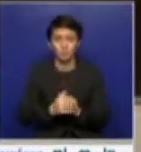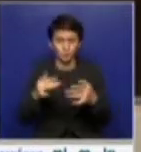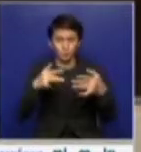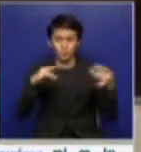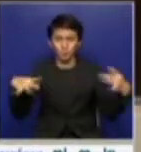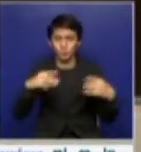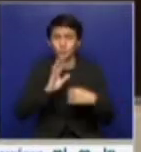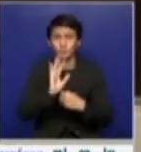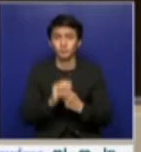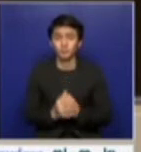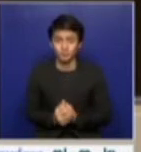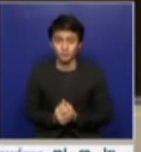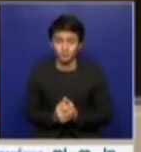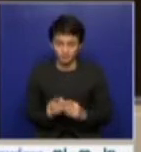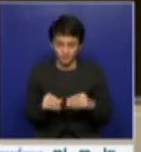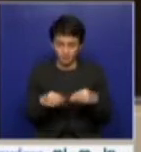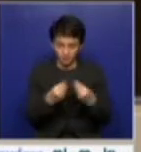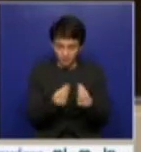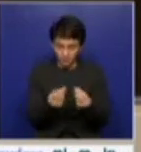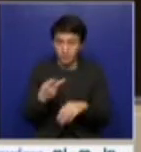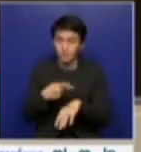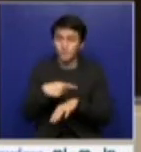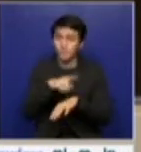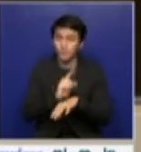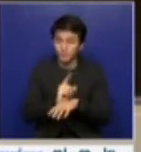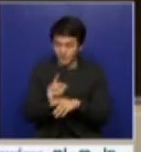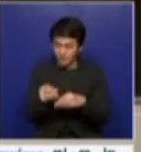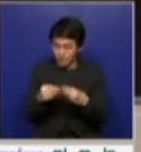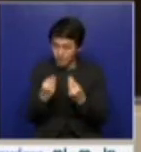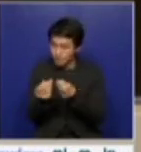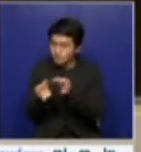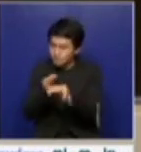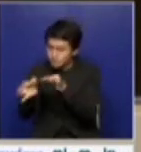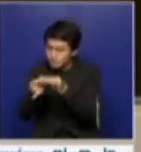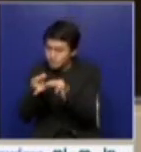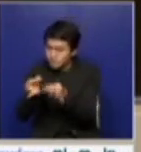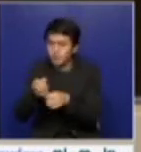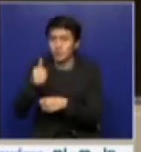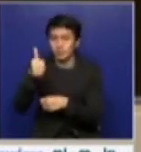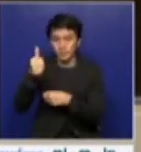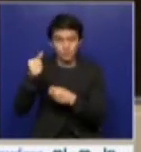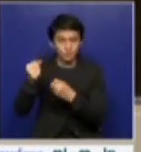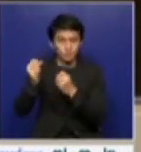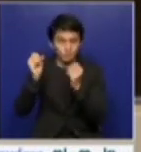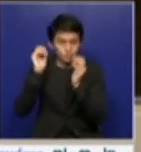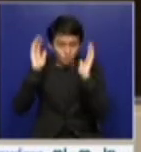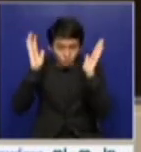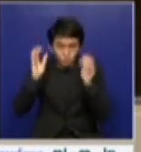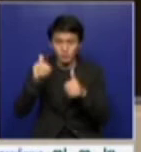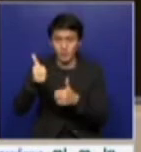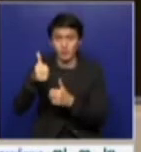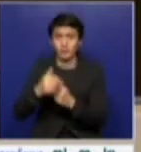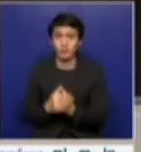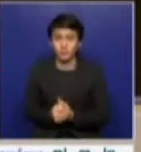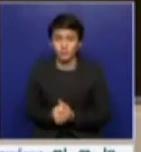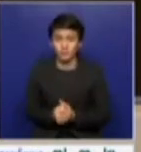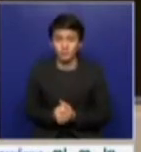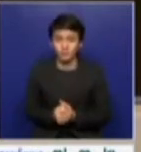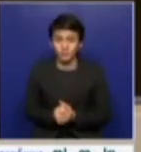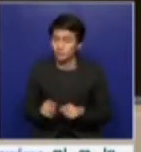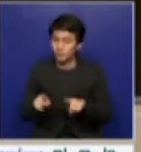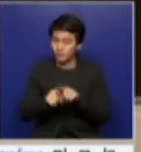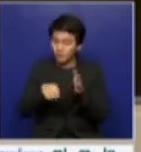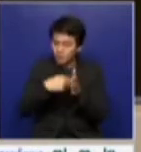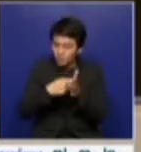ประทานอนุญาตให้อภิปรายได้นะครับเพื่อไปสู่เป้าหมายที่ท่านรวมองค์พูดก็คือให้นายกเราออกก็รู้ว่าให้ผลแล้วเนี่ยครับ